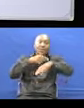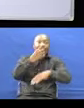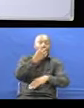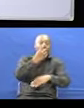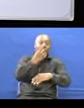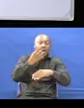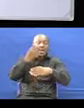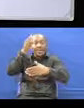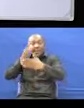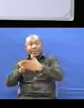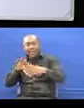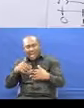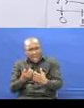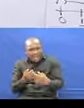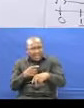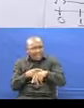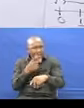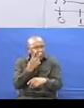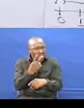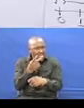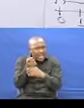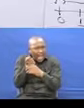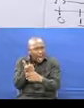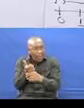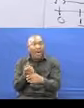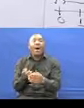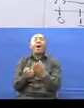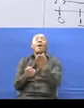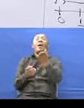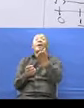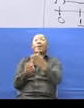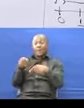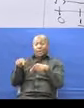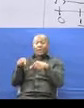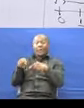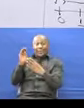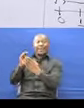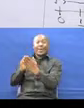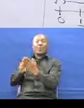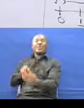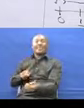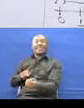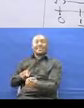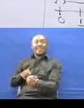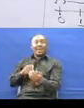sasa hivi ni 2:45. Hiyo robo imetoka wapi? Ndio sehemu hiyo. Aishi hivyo tu. Sijui nyinyi mnakwenda dukani siku hizi.